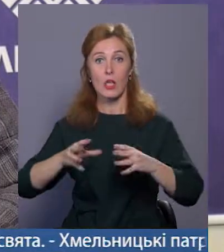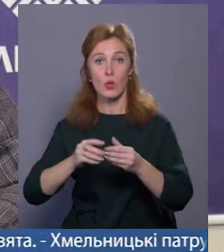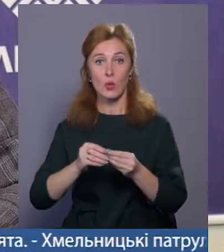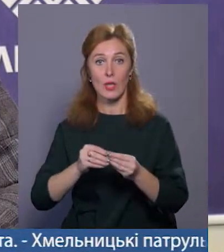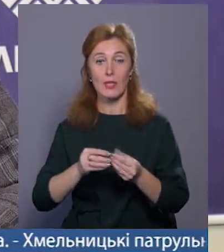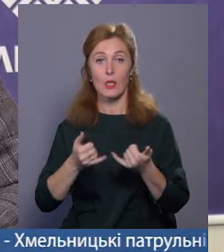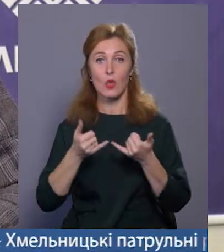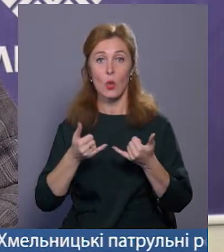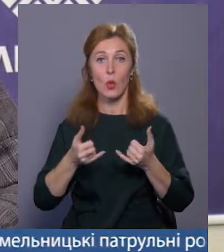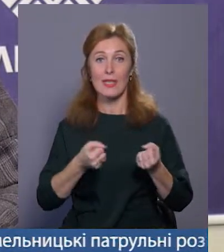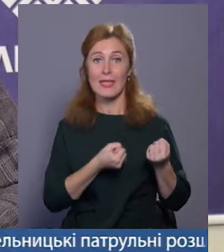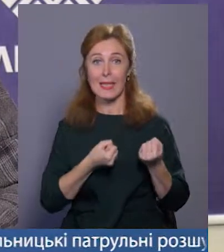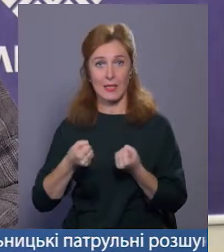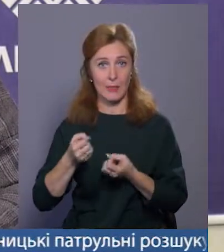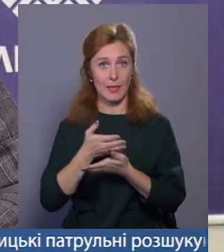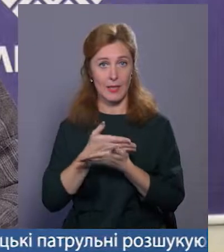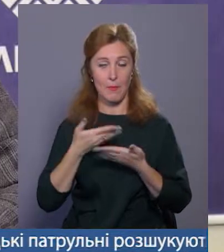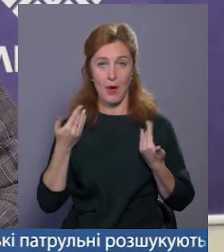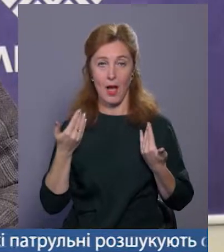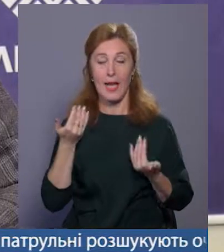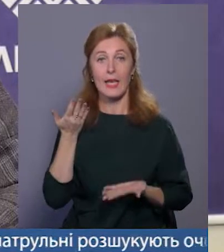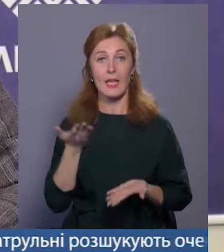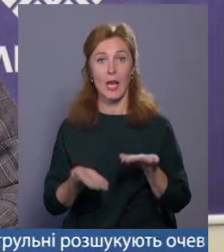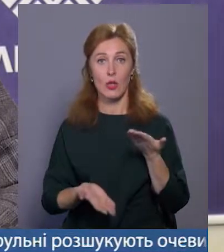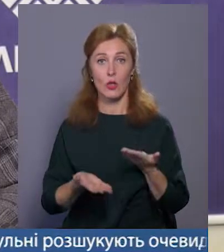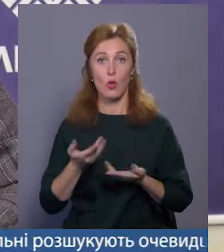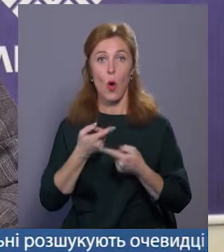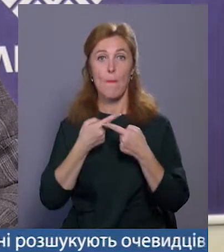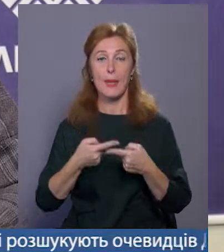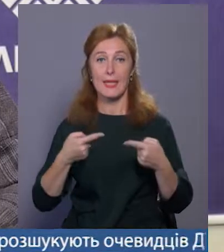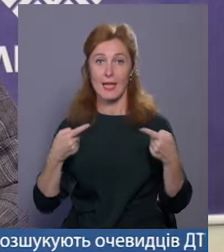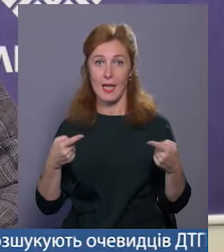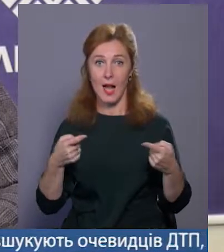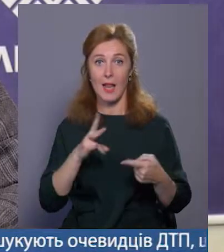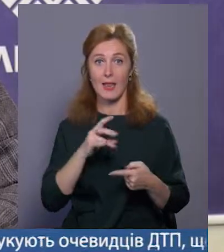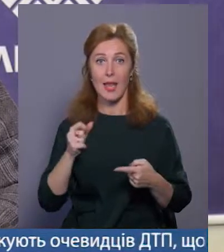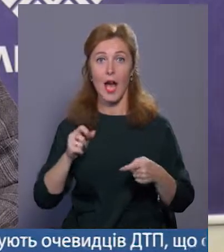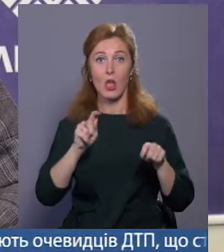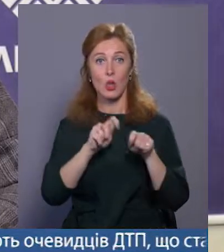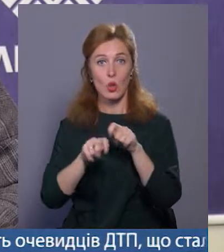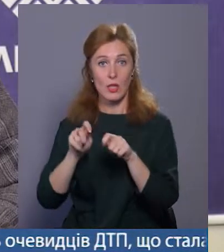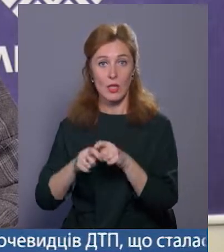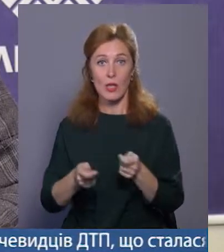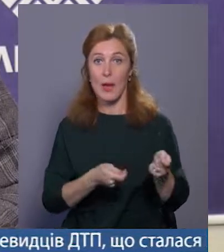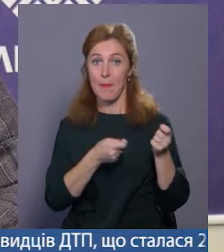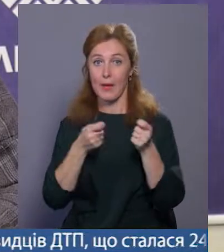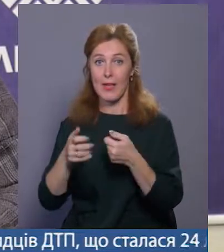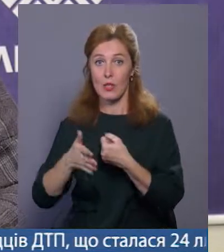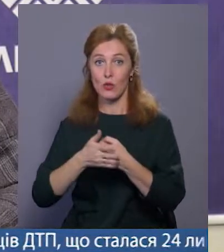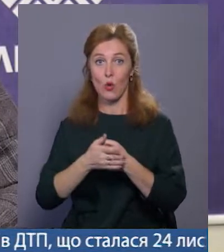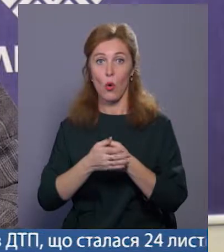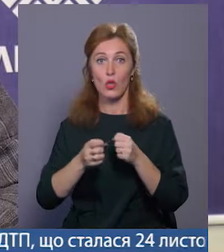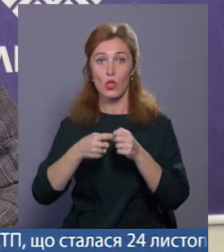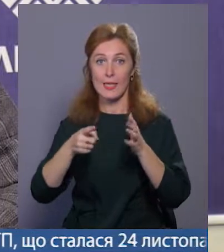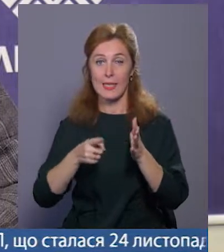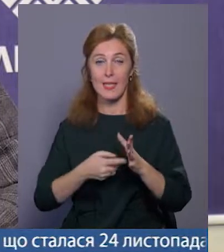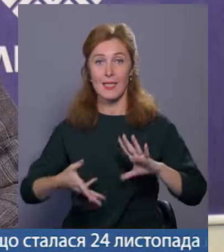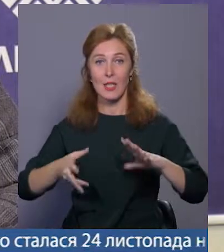затримки немає. Якщо матеріал на дослідження привезений до 16 годин, то результат